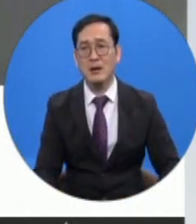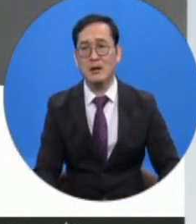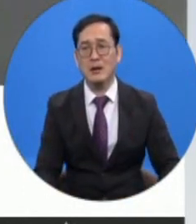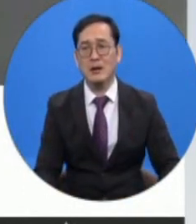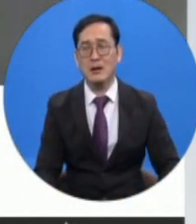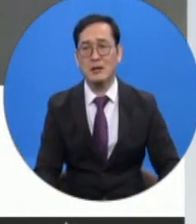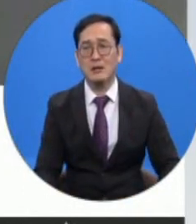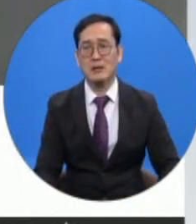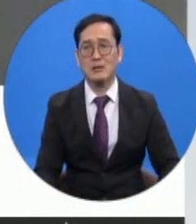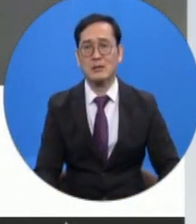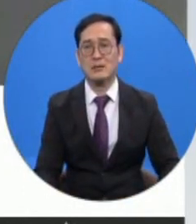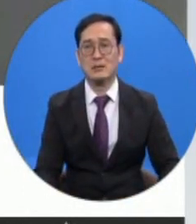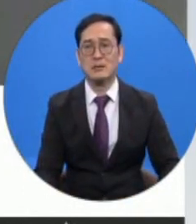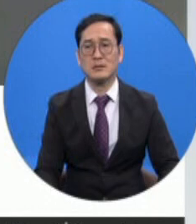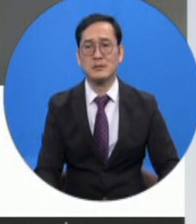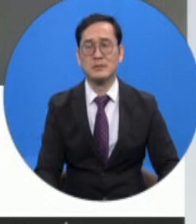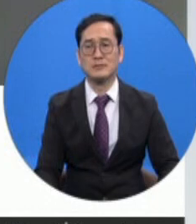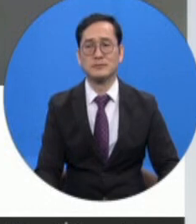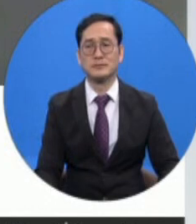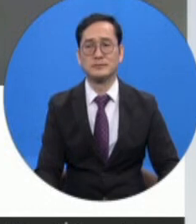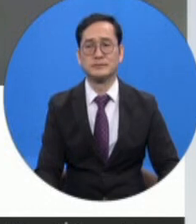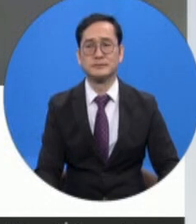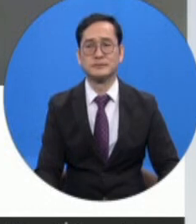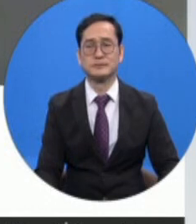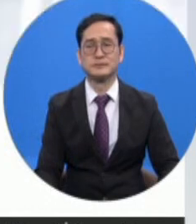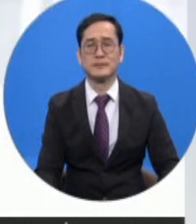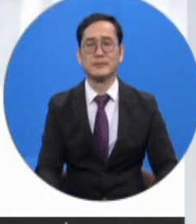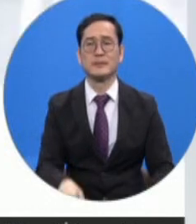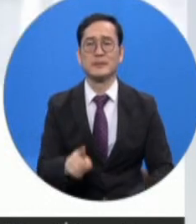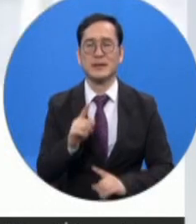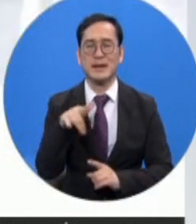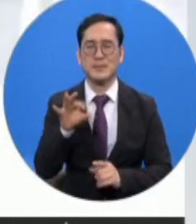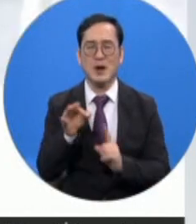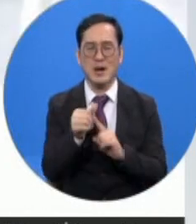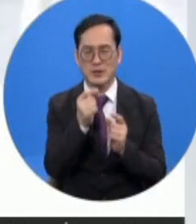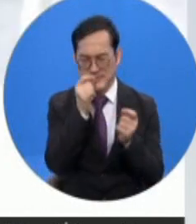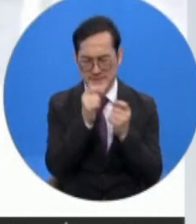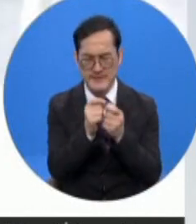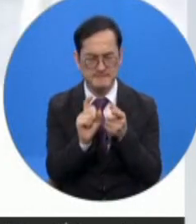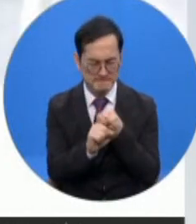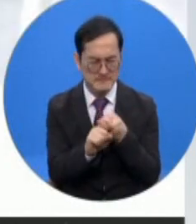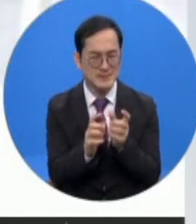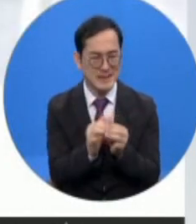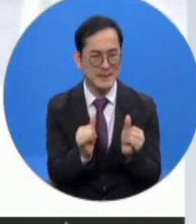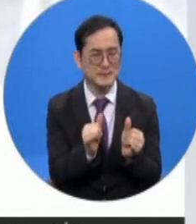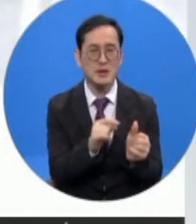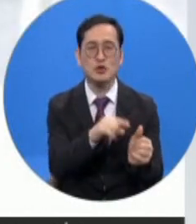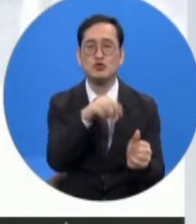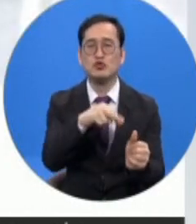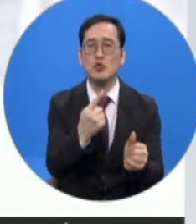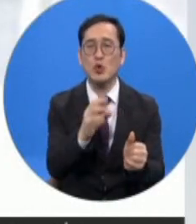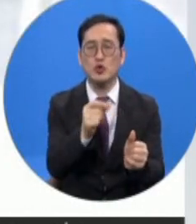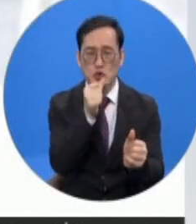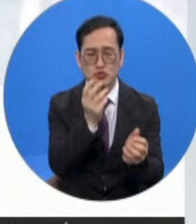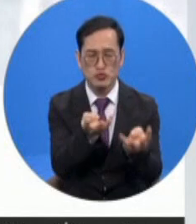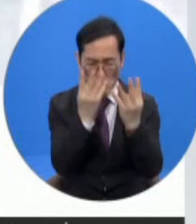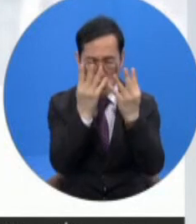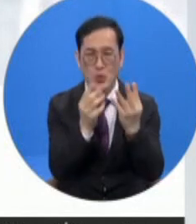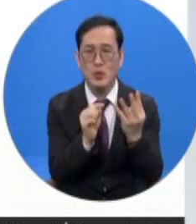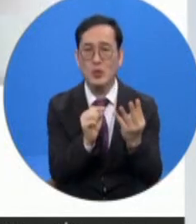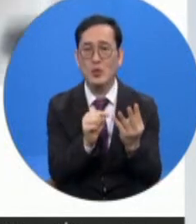특검을 주장하고 있지만 결국 이재명 후보와 가장 가까웠던 사람 중에 하나인 유동규 씨가 구속이 돼 있고 대장동에 관련이 돼